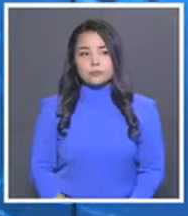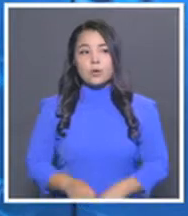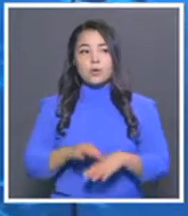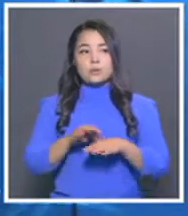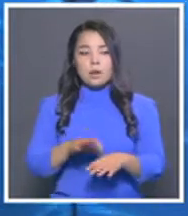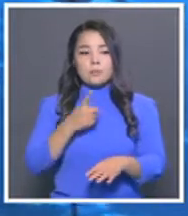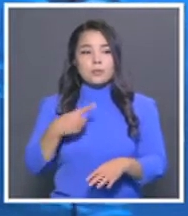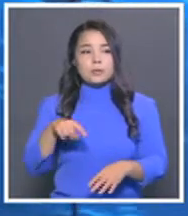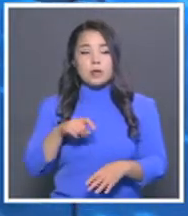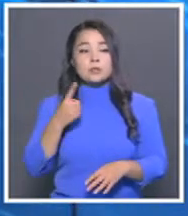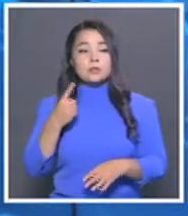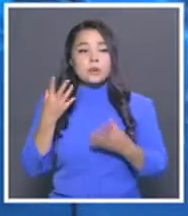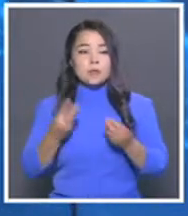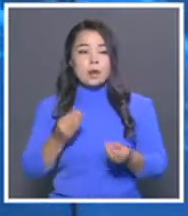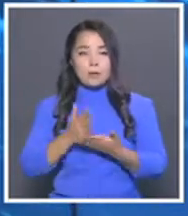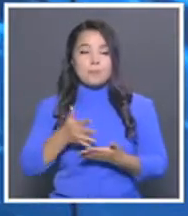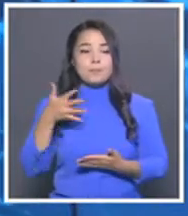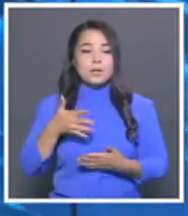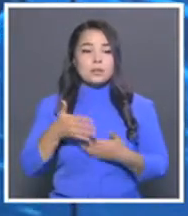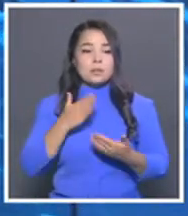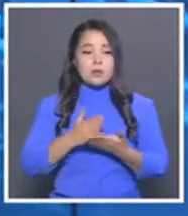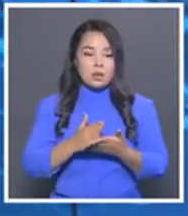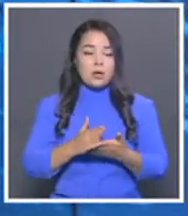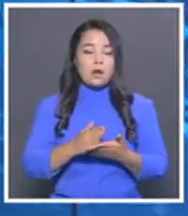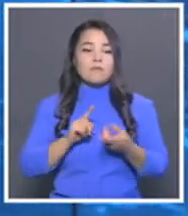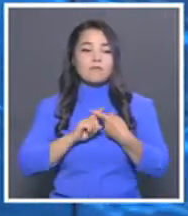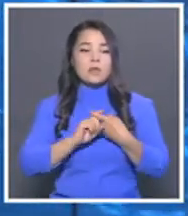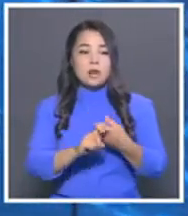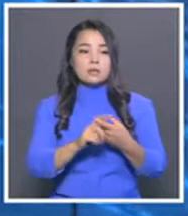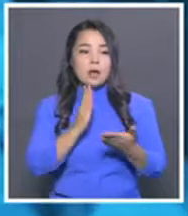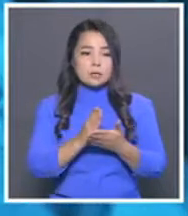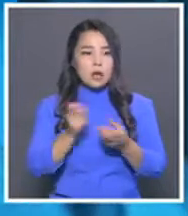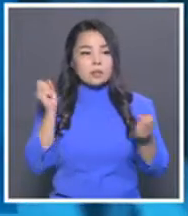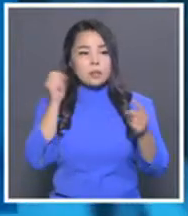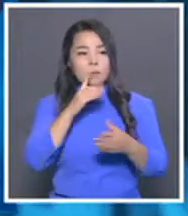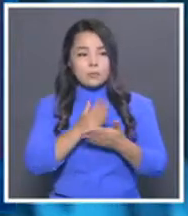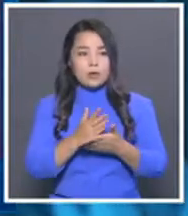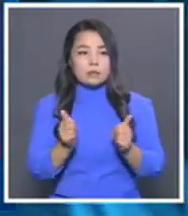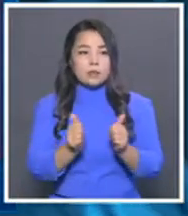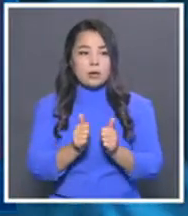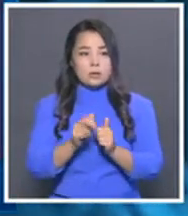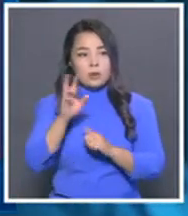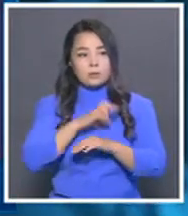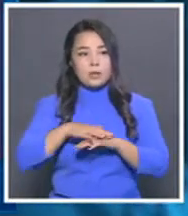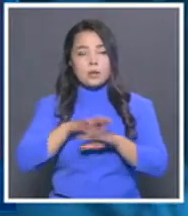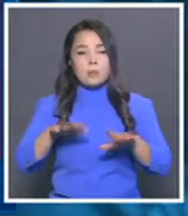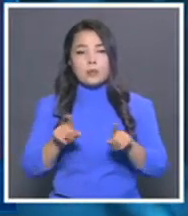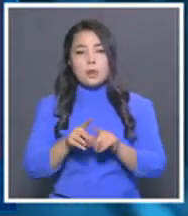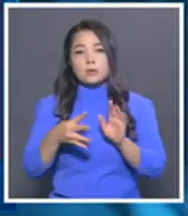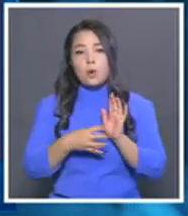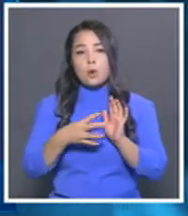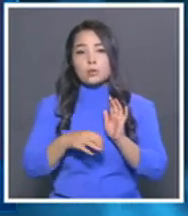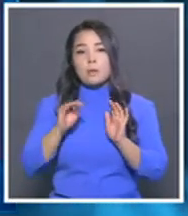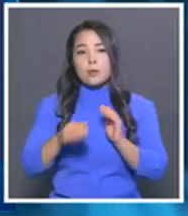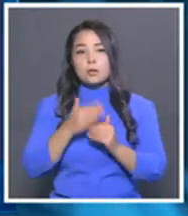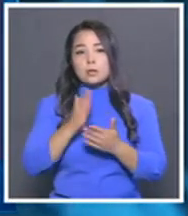Тәулікте осы Ресейде тағы 5 мыңға жуық адам коронавирус жұқтырды. Осылайша солтүстіктегі көршімізде мұндай науқастар саны 900 мыңға жуықтап,